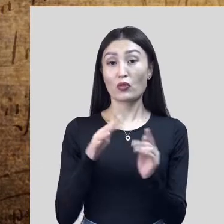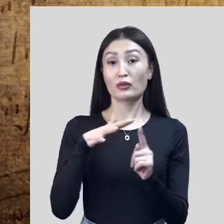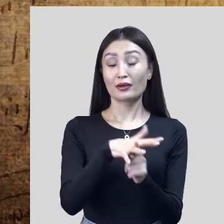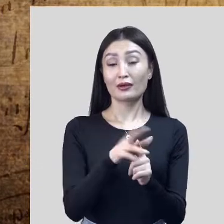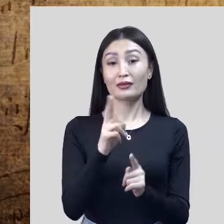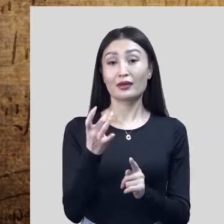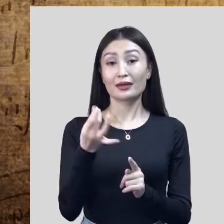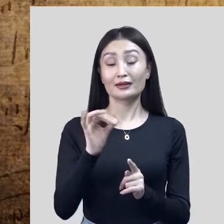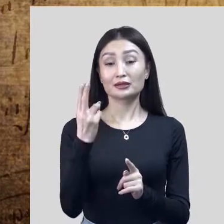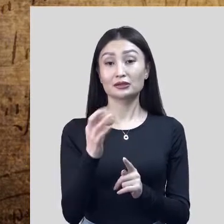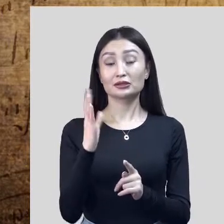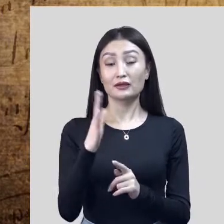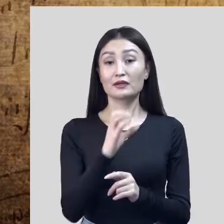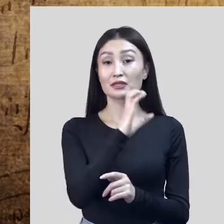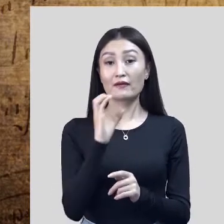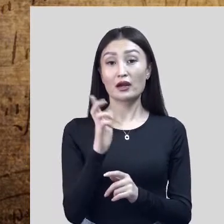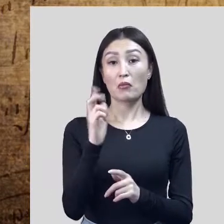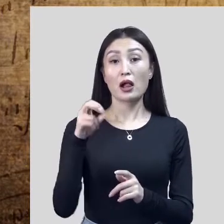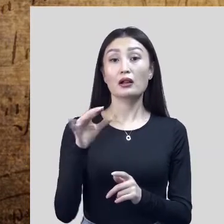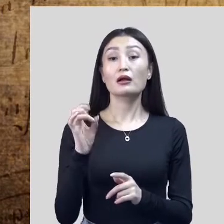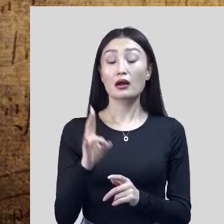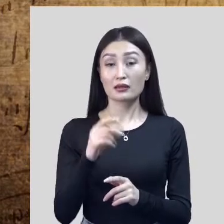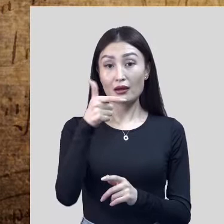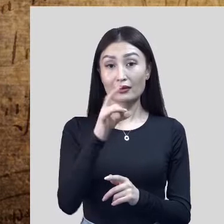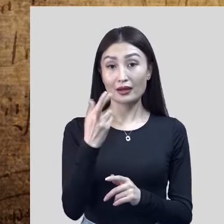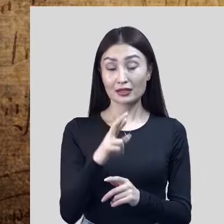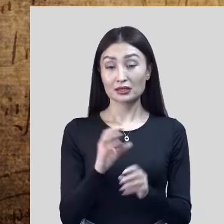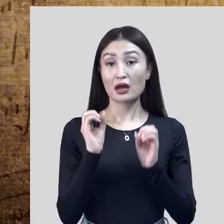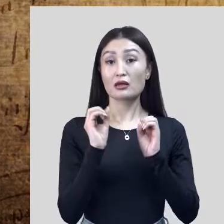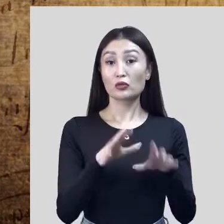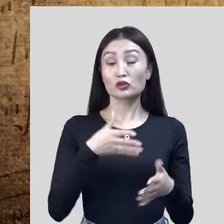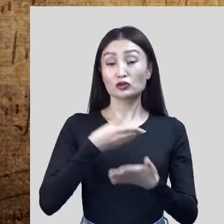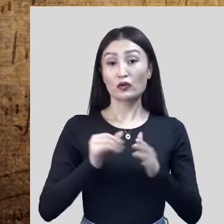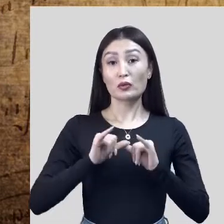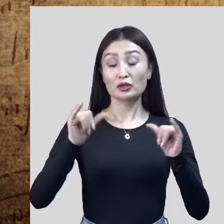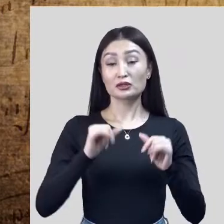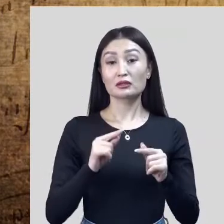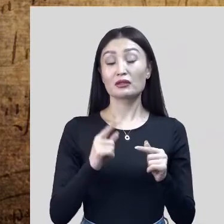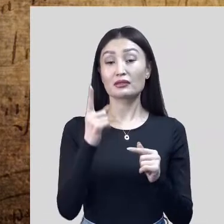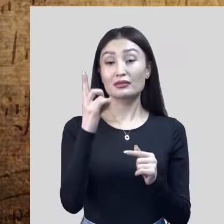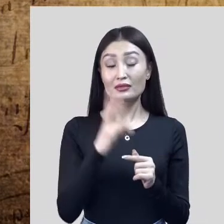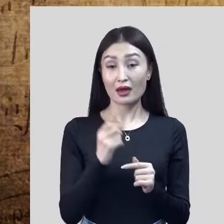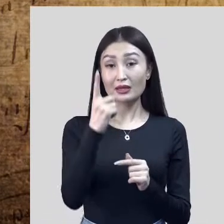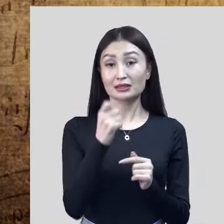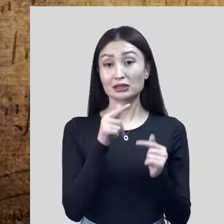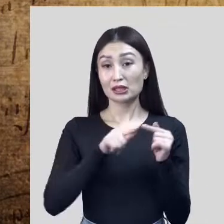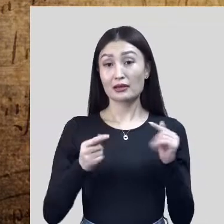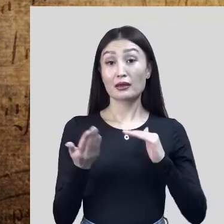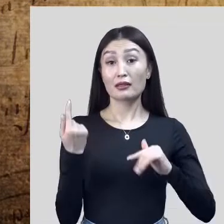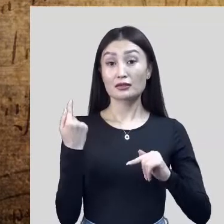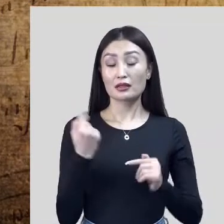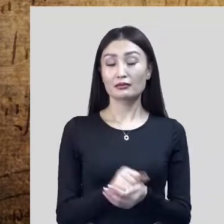дарийцев, пришедших с севера Балкан. И Греция оказалась отброшенной в своем развитии на целое тысячелетие назад.